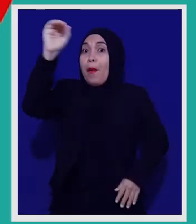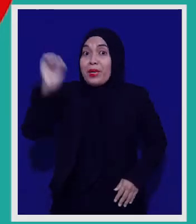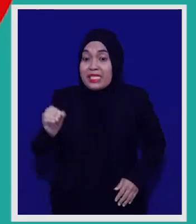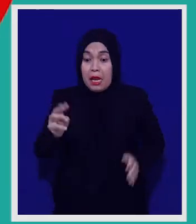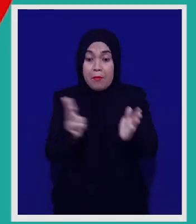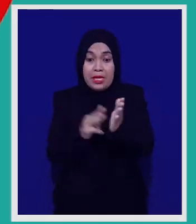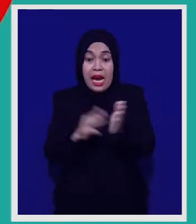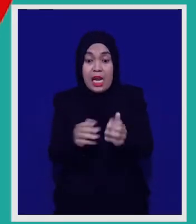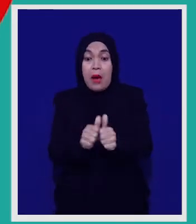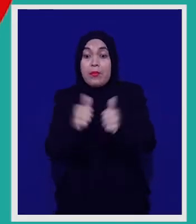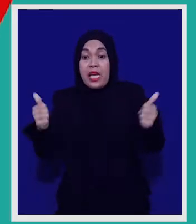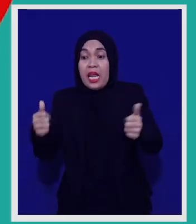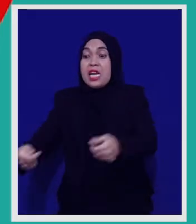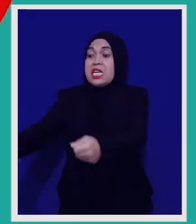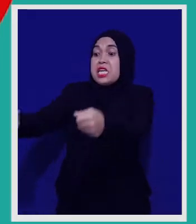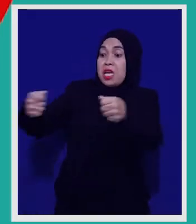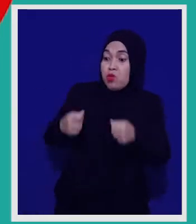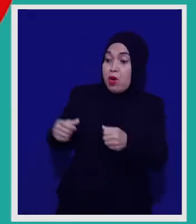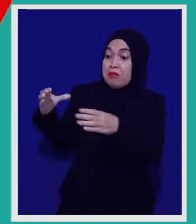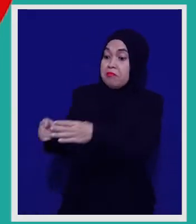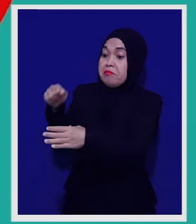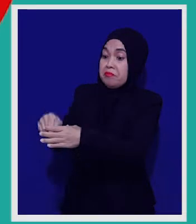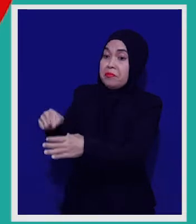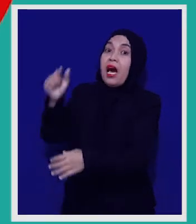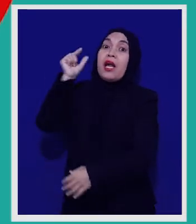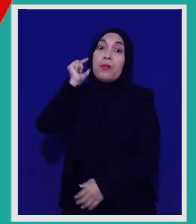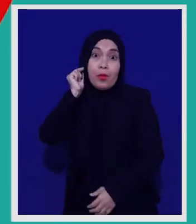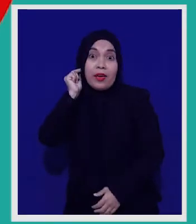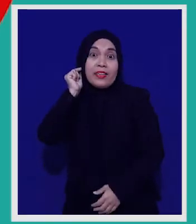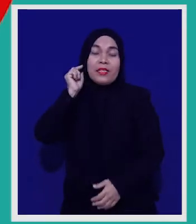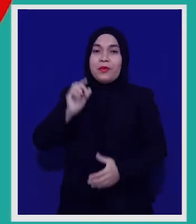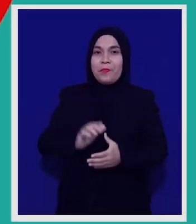itu diajukan pihak bebinian.